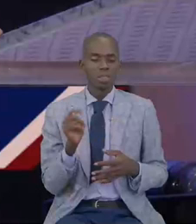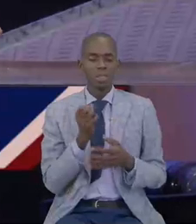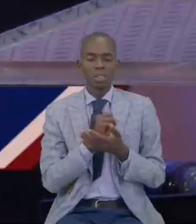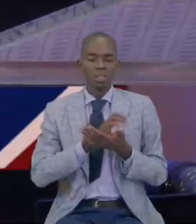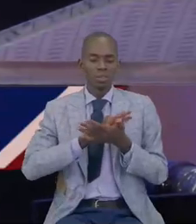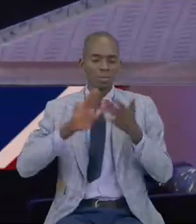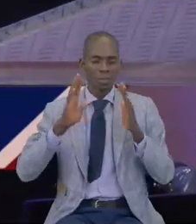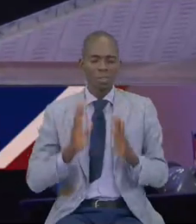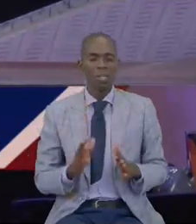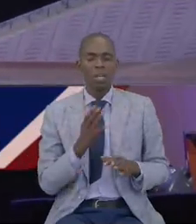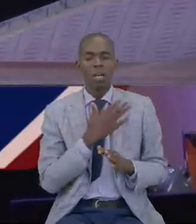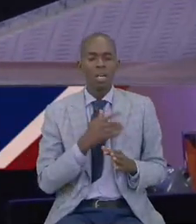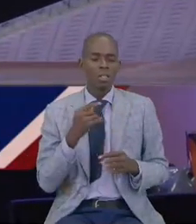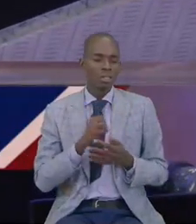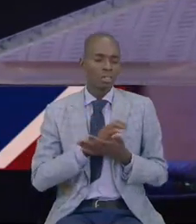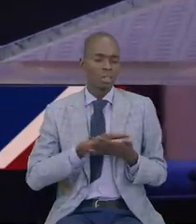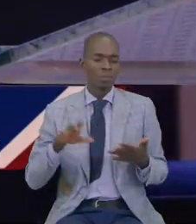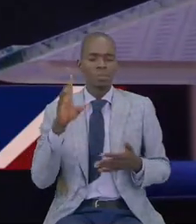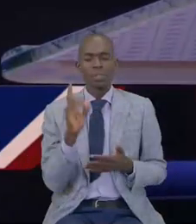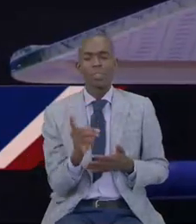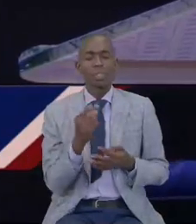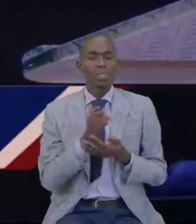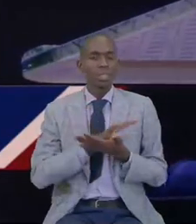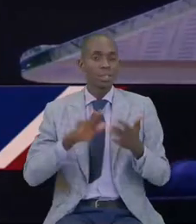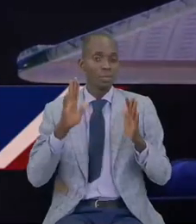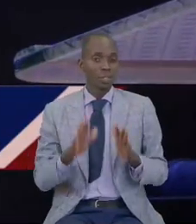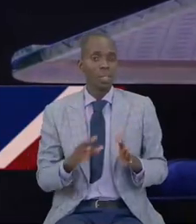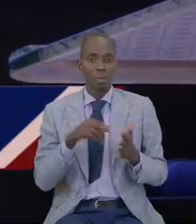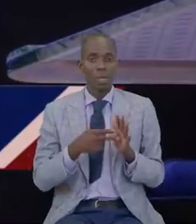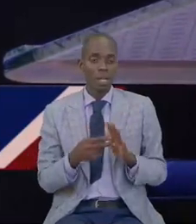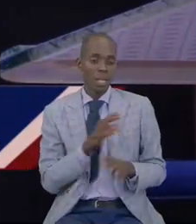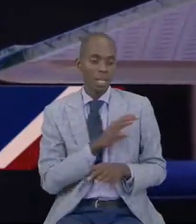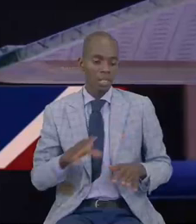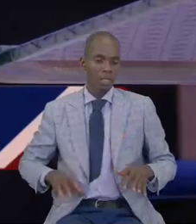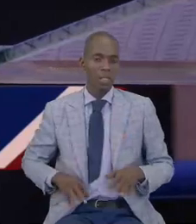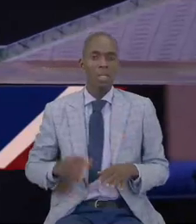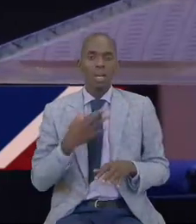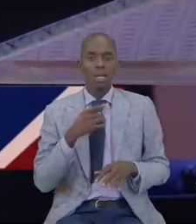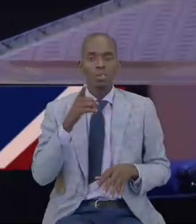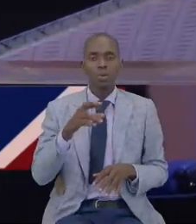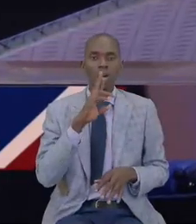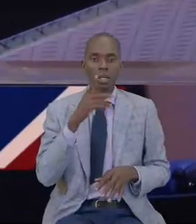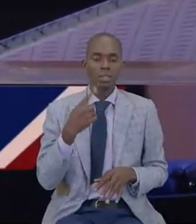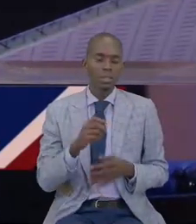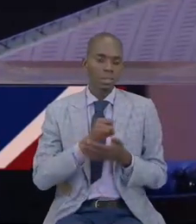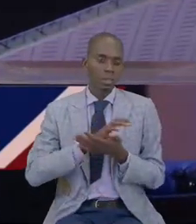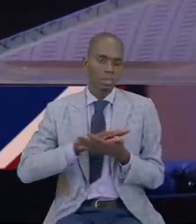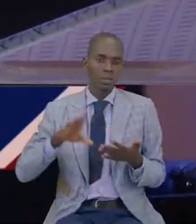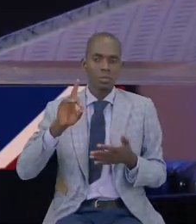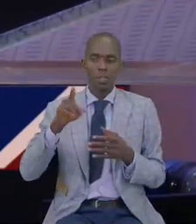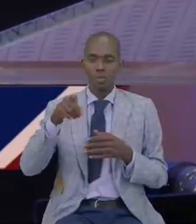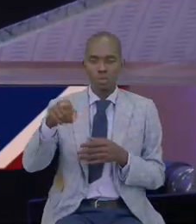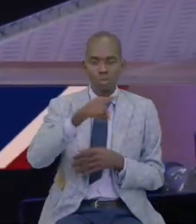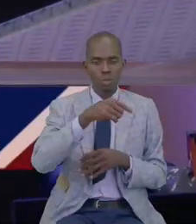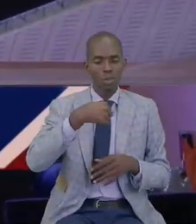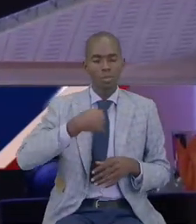sanctifiés. Christ est celui qui sanctifie. Toi, tu es le sanctifié. Si tu es véritablement sanctifié, il y a l'unité